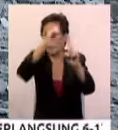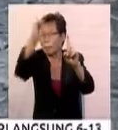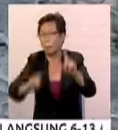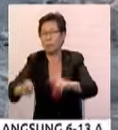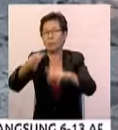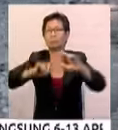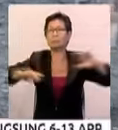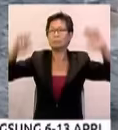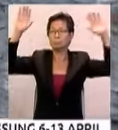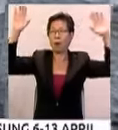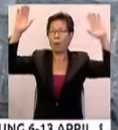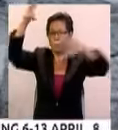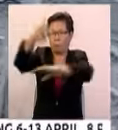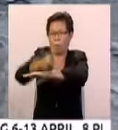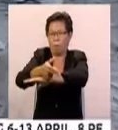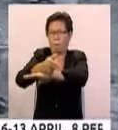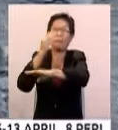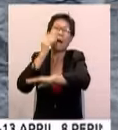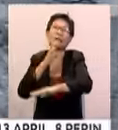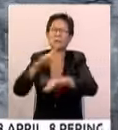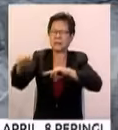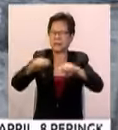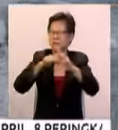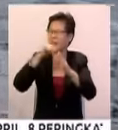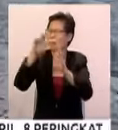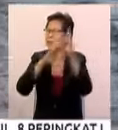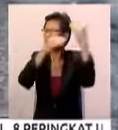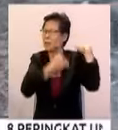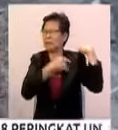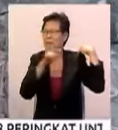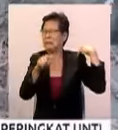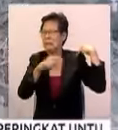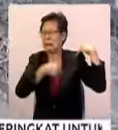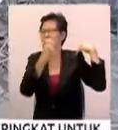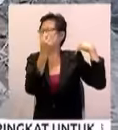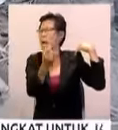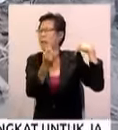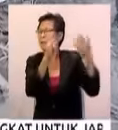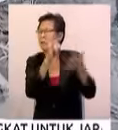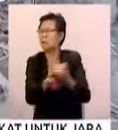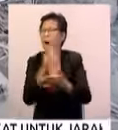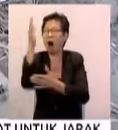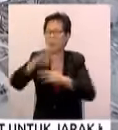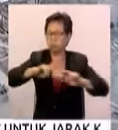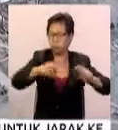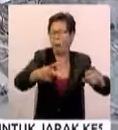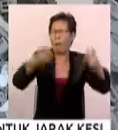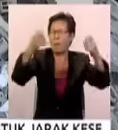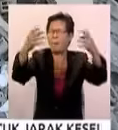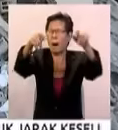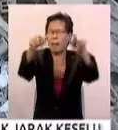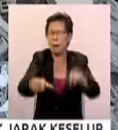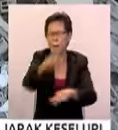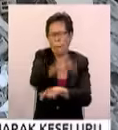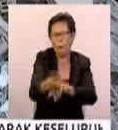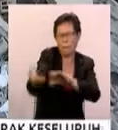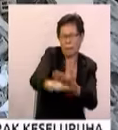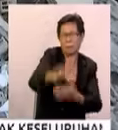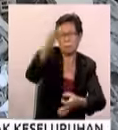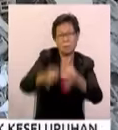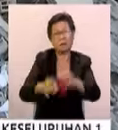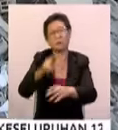senjata. Tun Dr. Mahathir menegaskan tindakan tidak bertanggungjawab dan tidak berperi kemanusiaan itu telah mengakibatkan banyak nyawa terkorban.